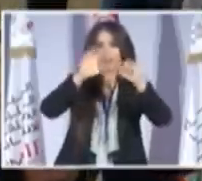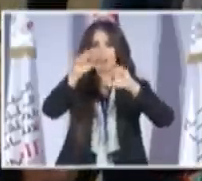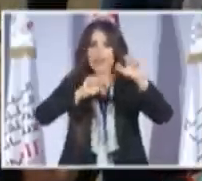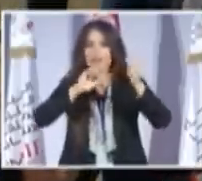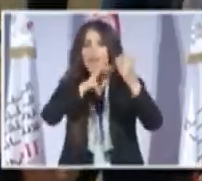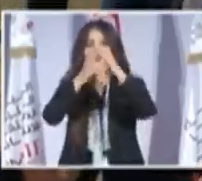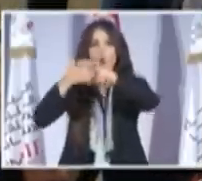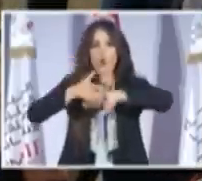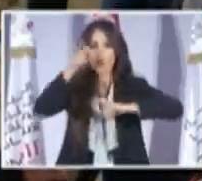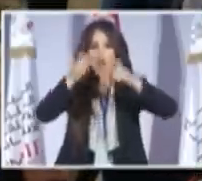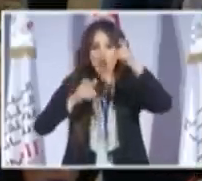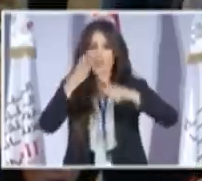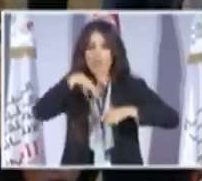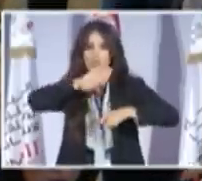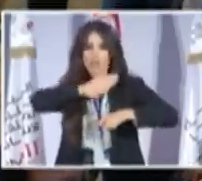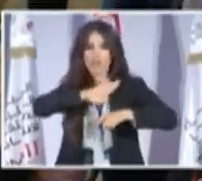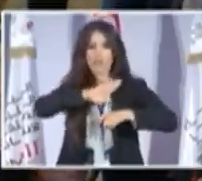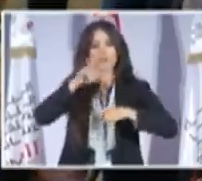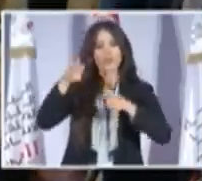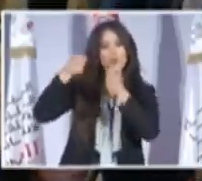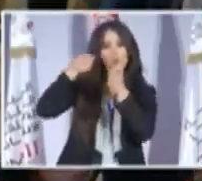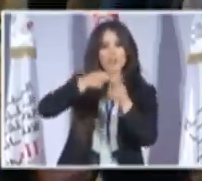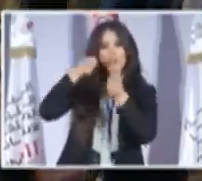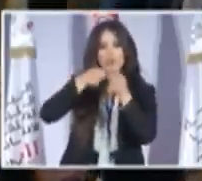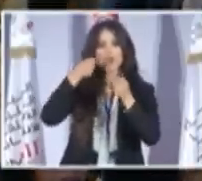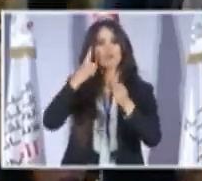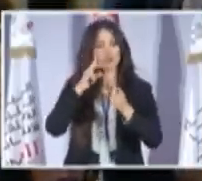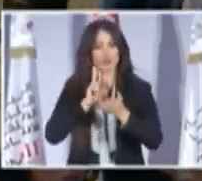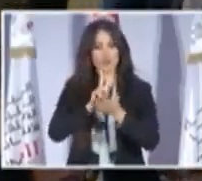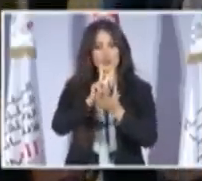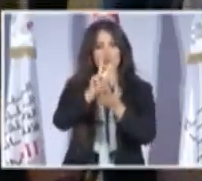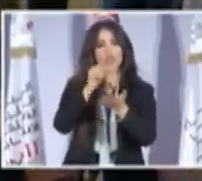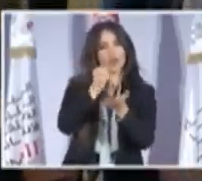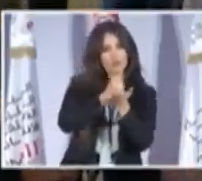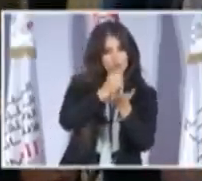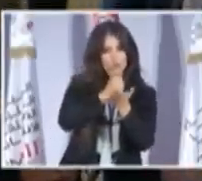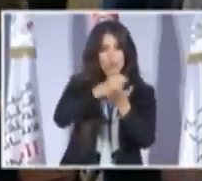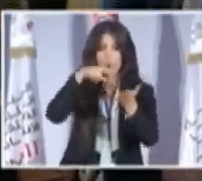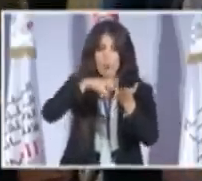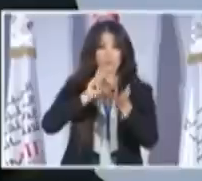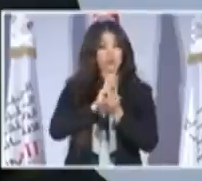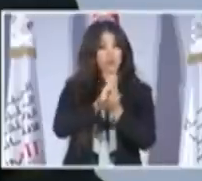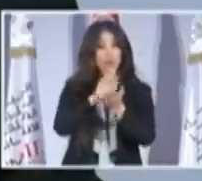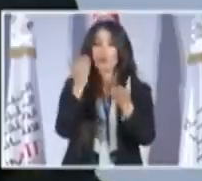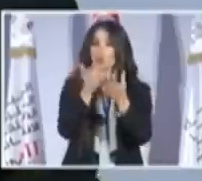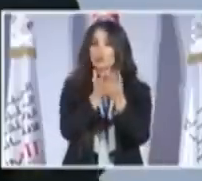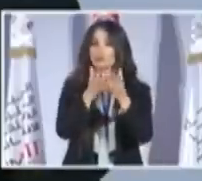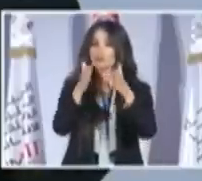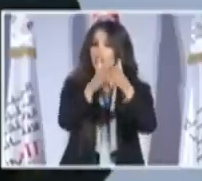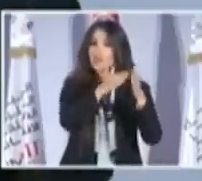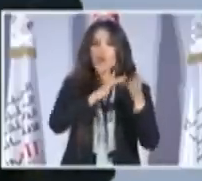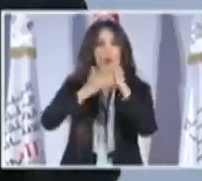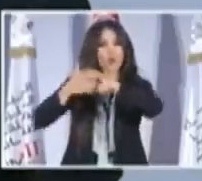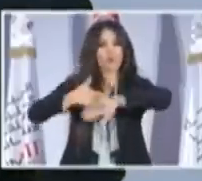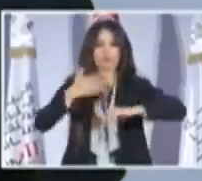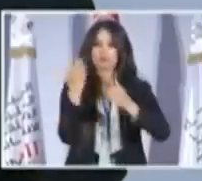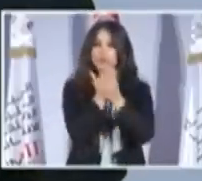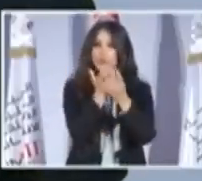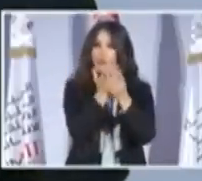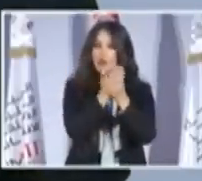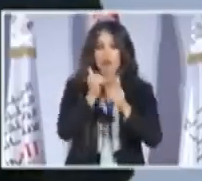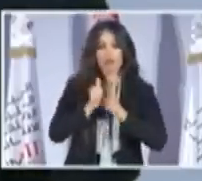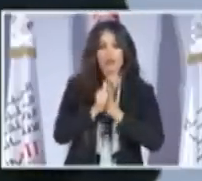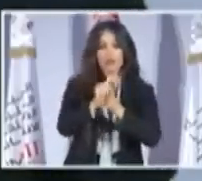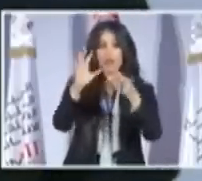وعملنا الرقابه على الحساب البنك الوحيد اه وطلبنا كافه الوثائق المثبته للمصارف